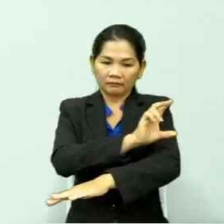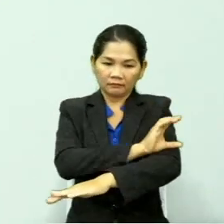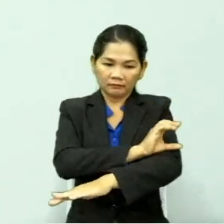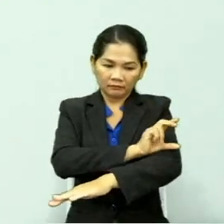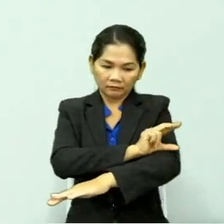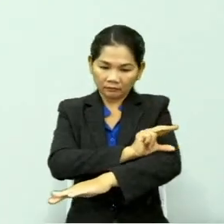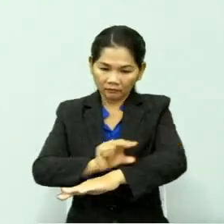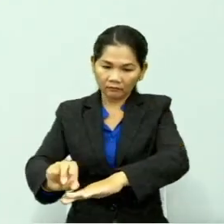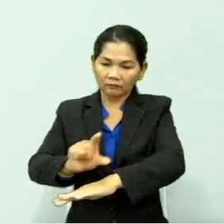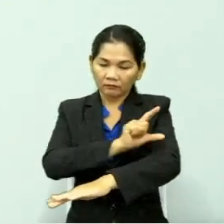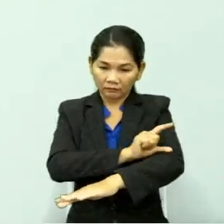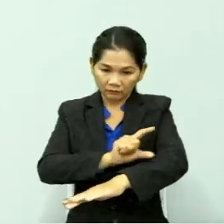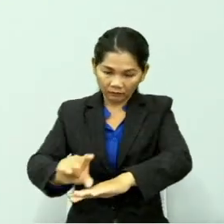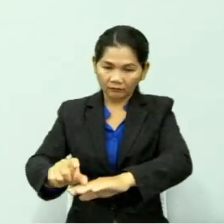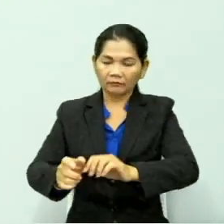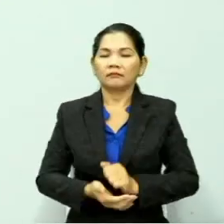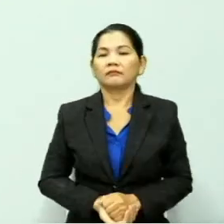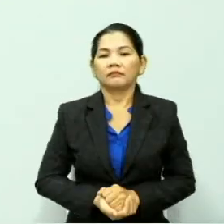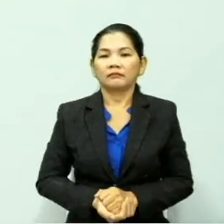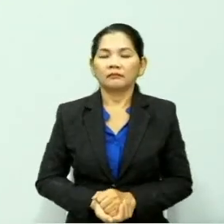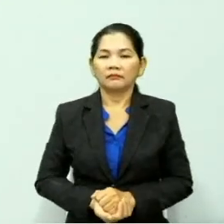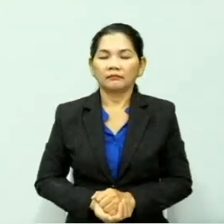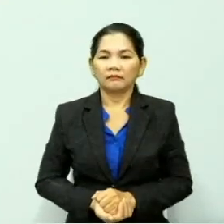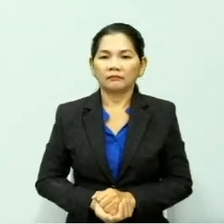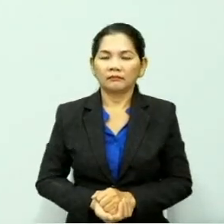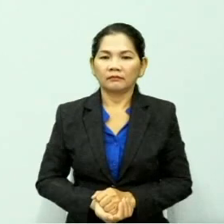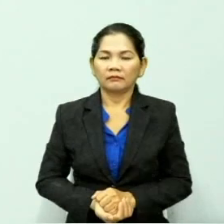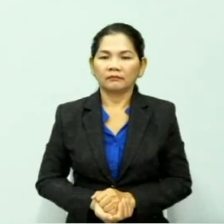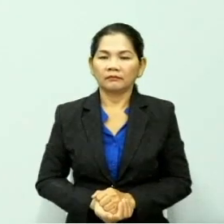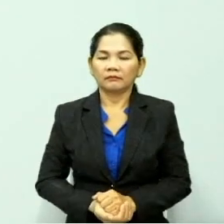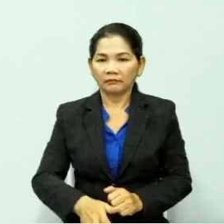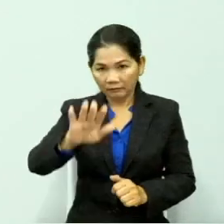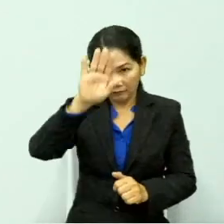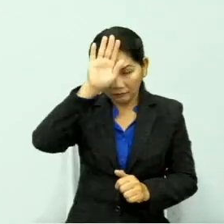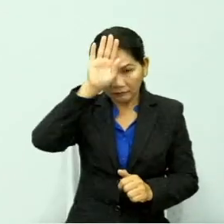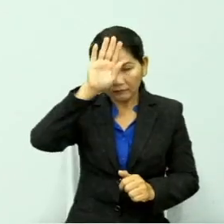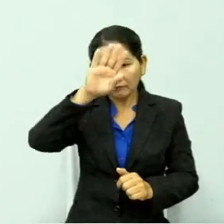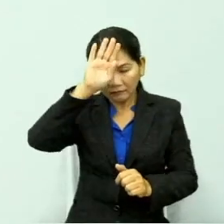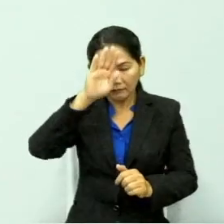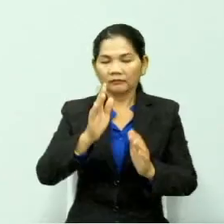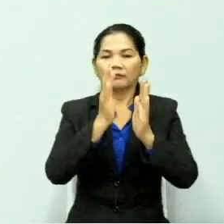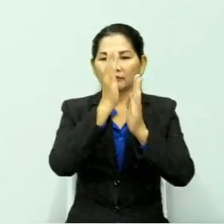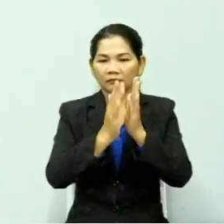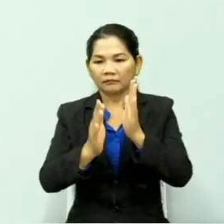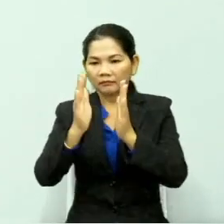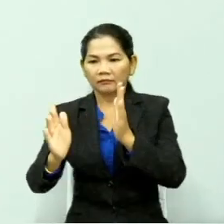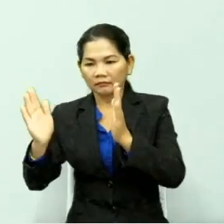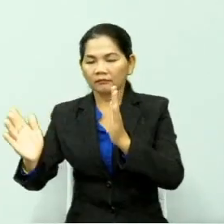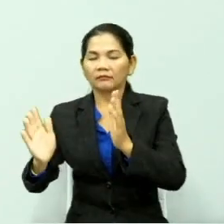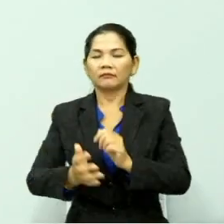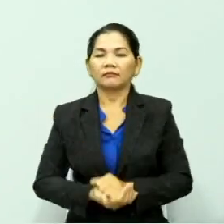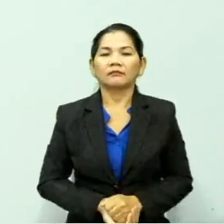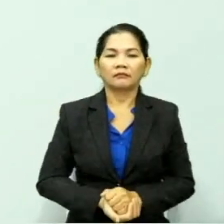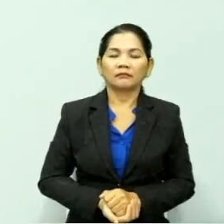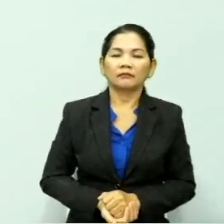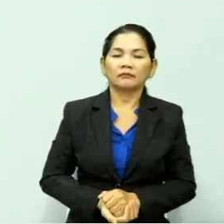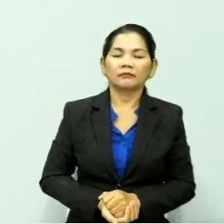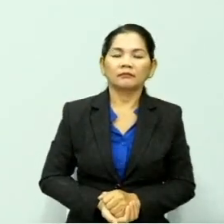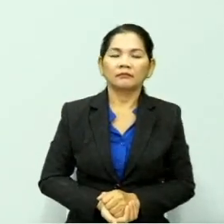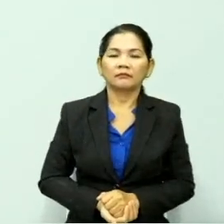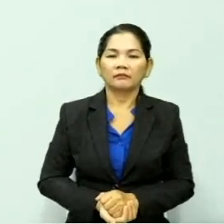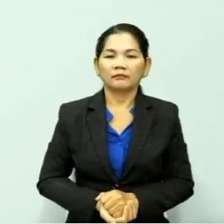vầy tiết tới con chà miên pré bánh mà lấy chà bà to tiết con chà nơi vầy tiết